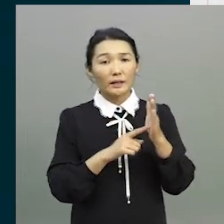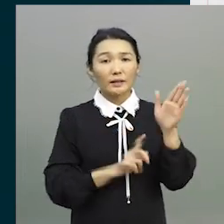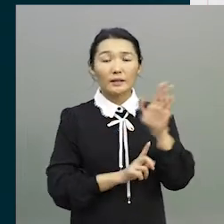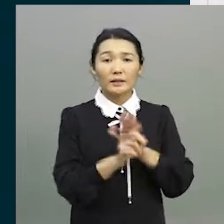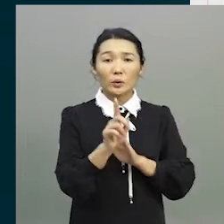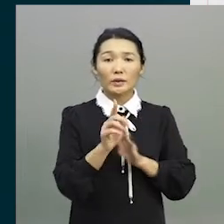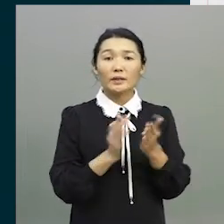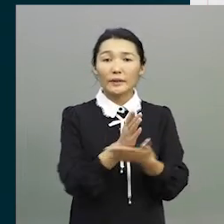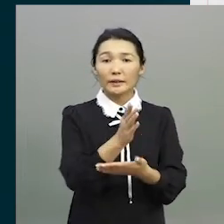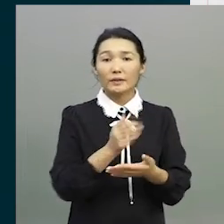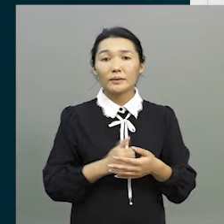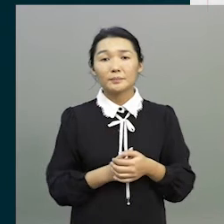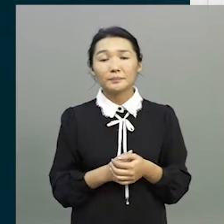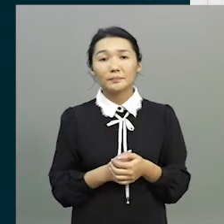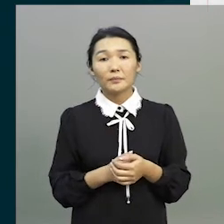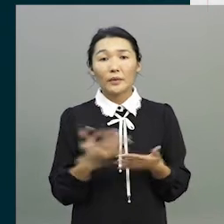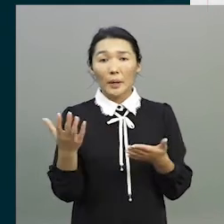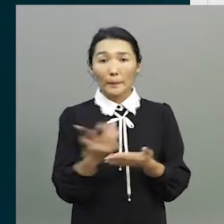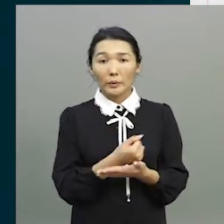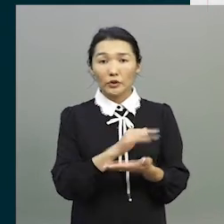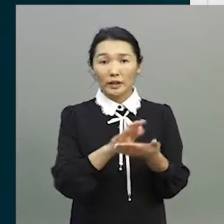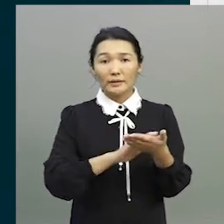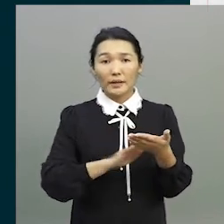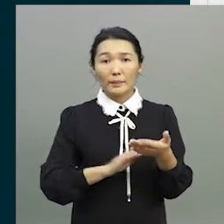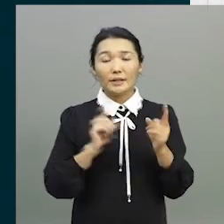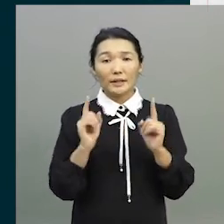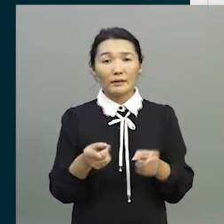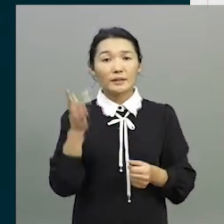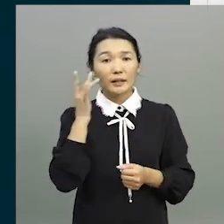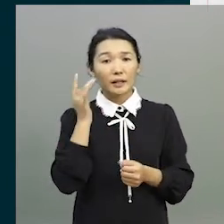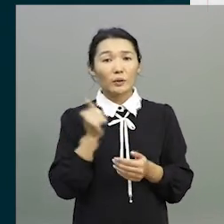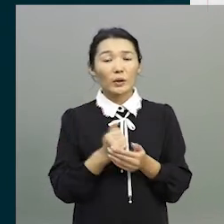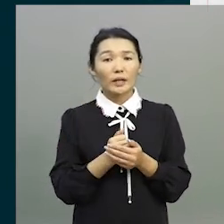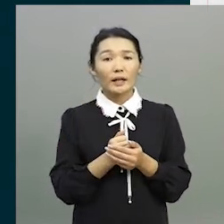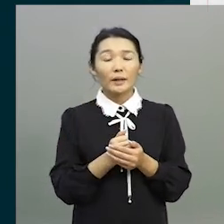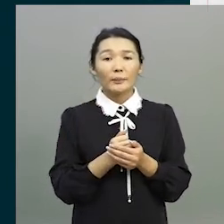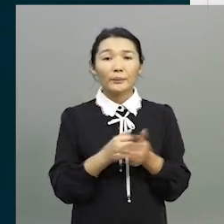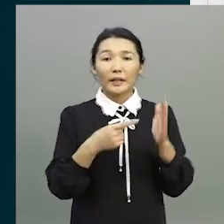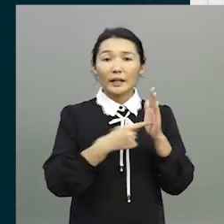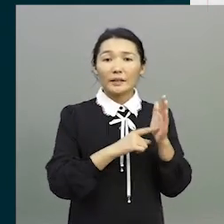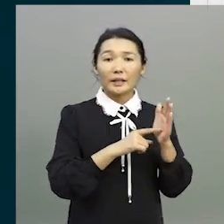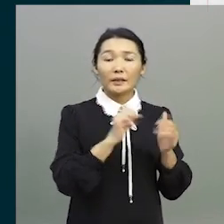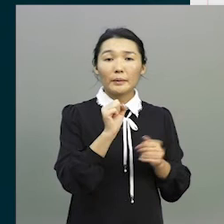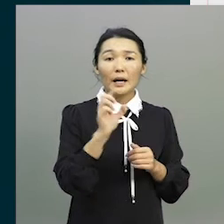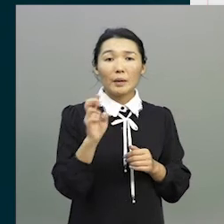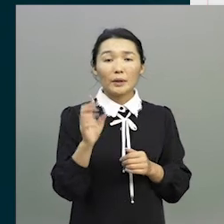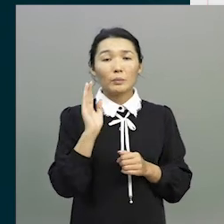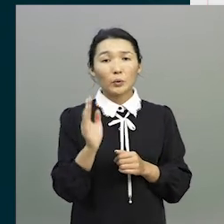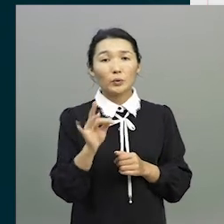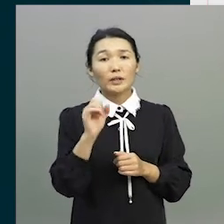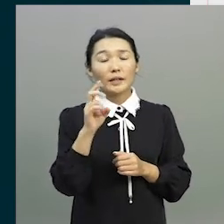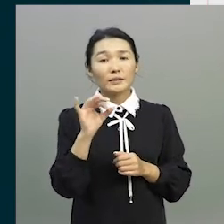векторов получили запись согласно которой координатами вектора a b будут являться разности